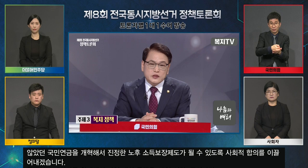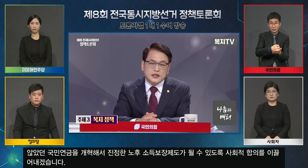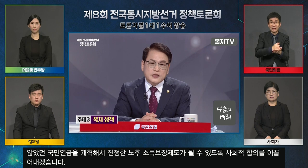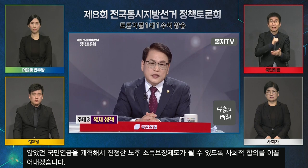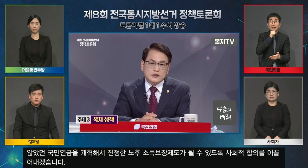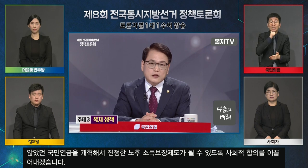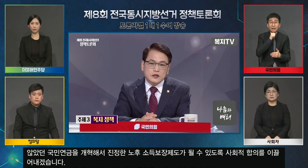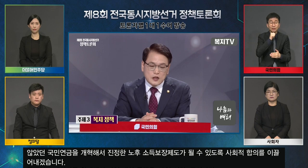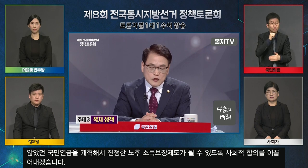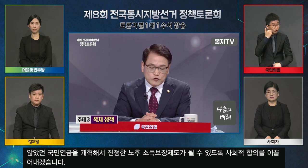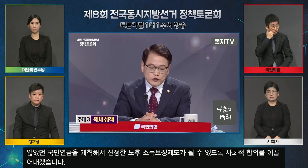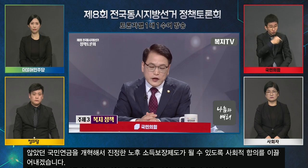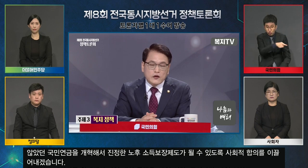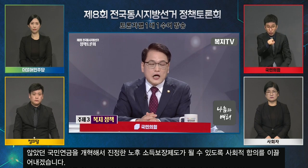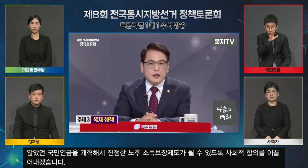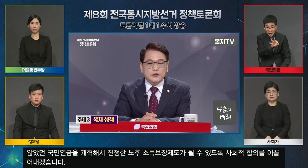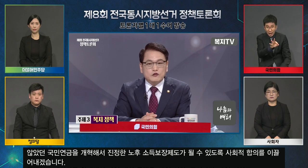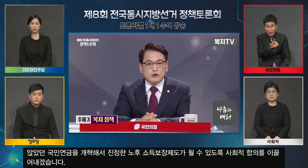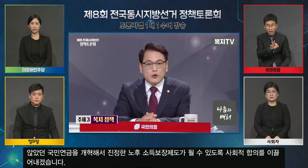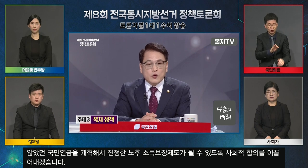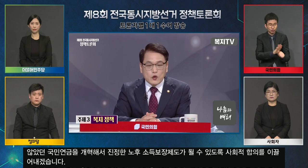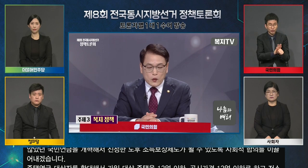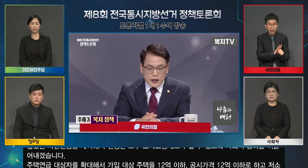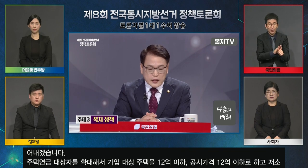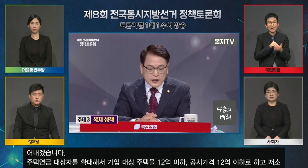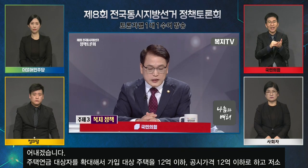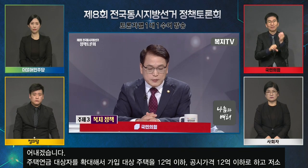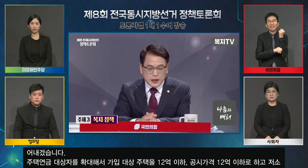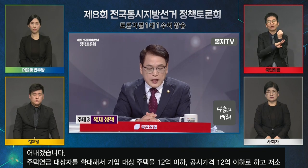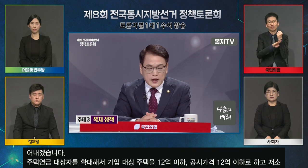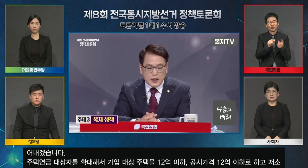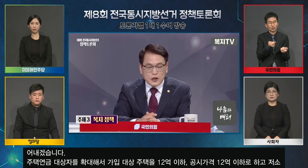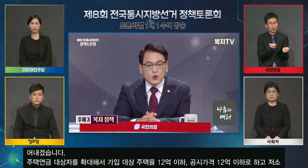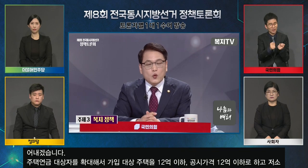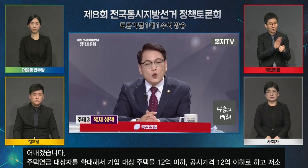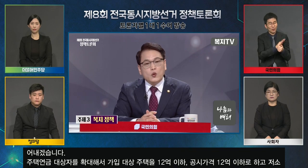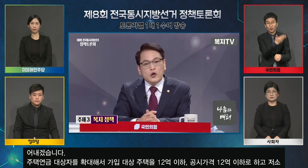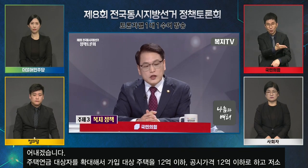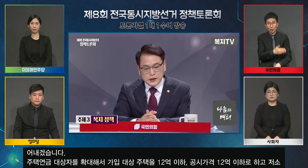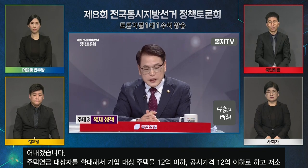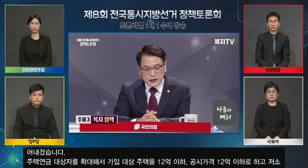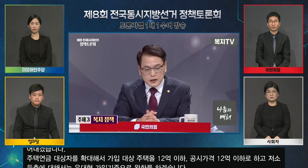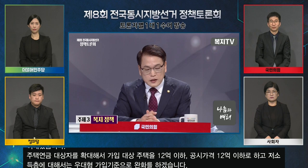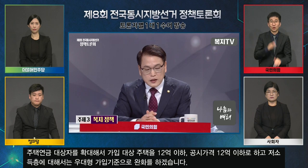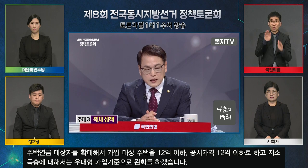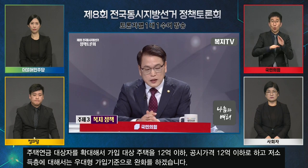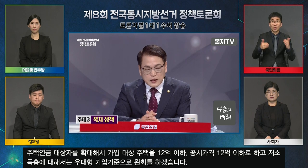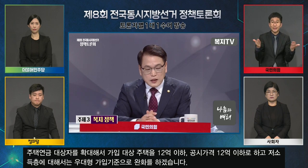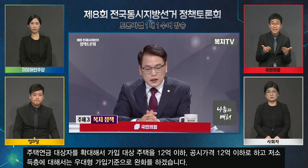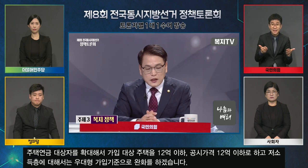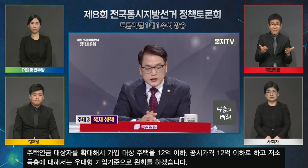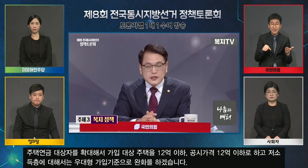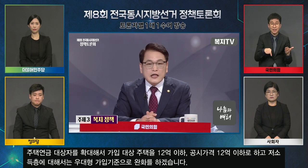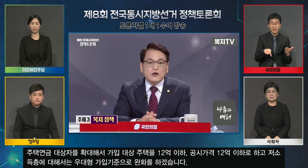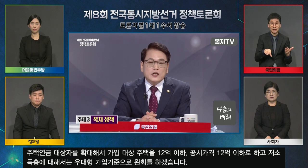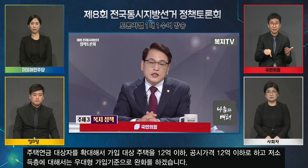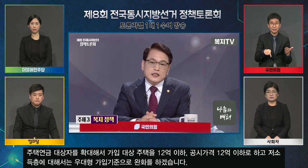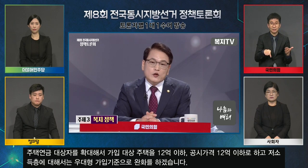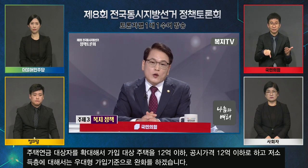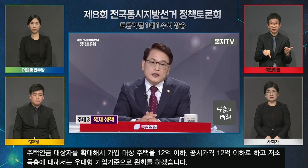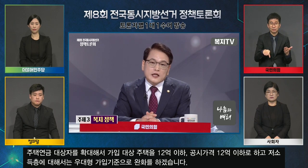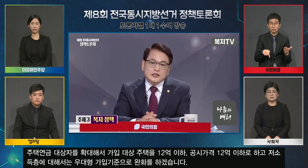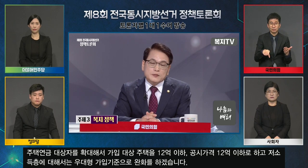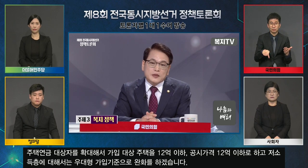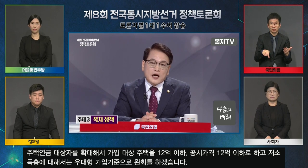저소득층에 대해서는 우대형 가입 기준으로 완화를 하겠습니다. 또 공공형 일자리를 시장형